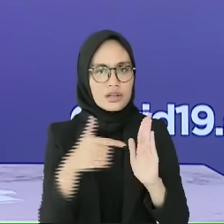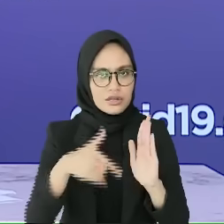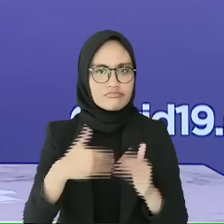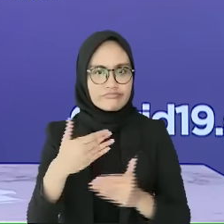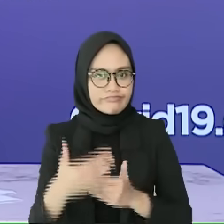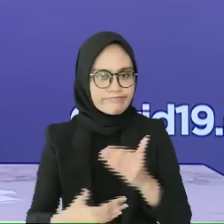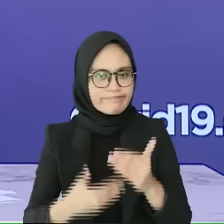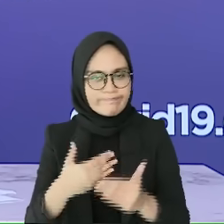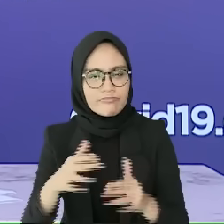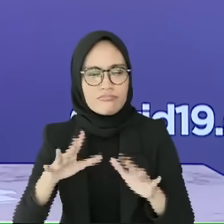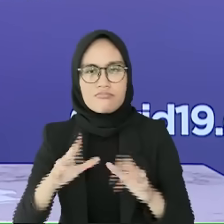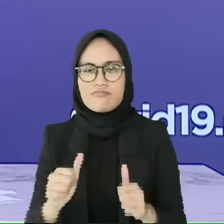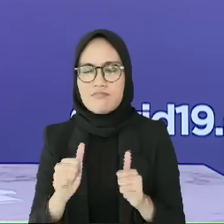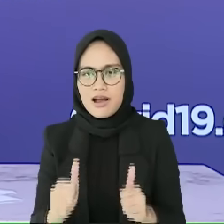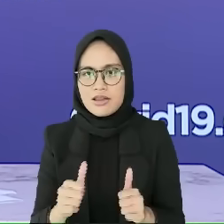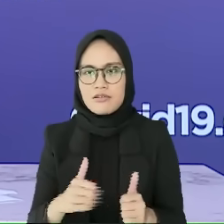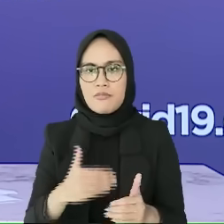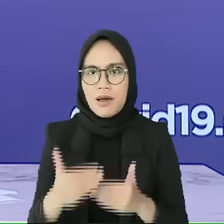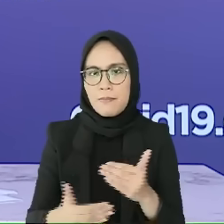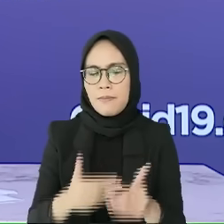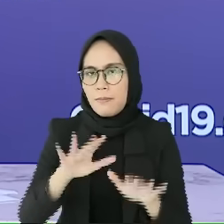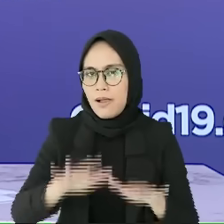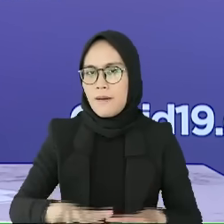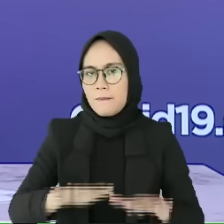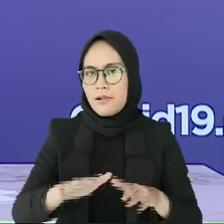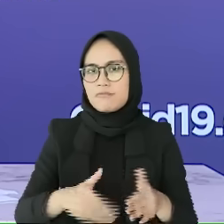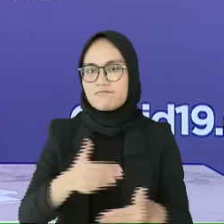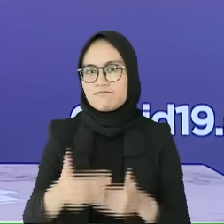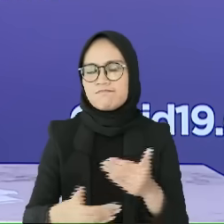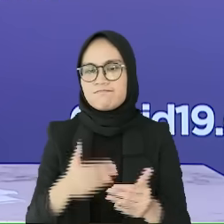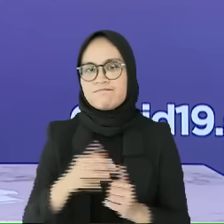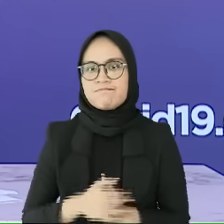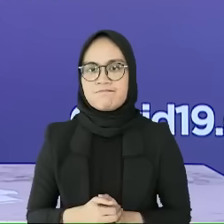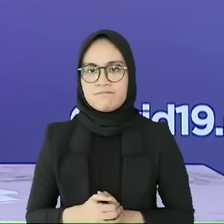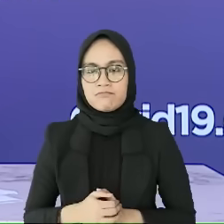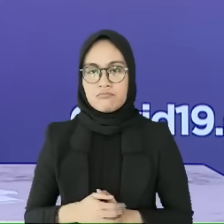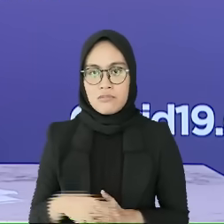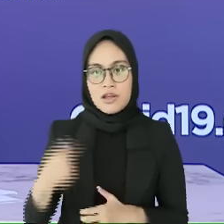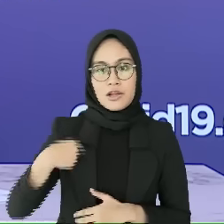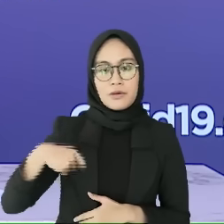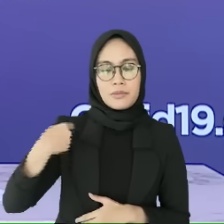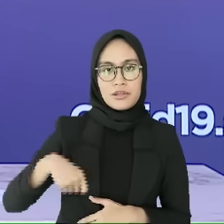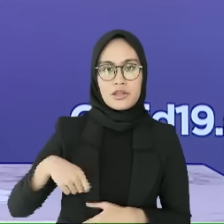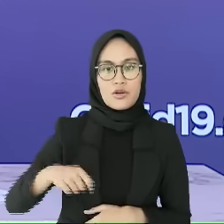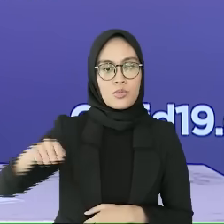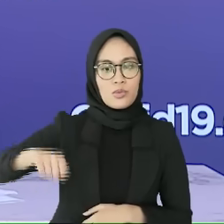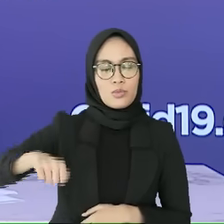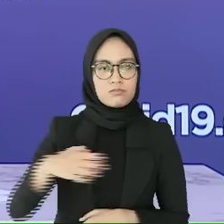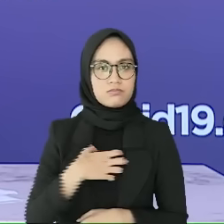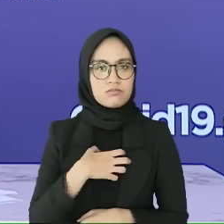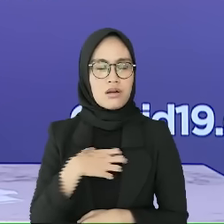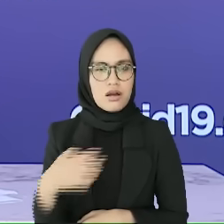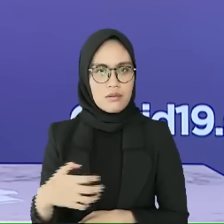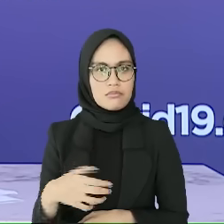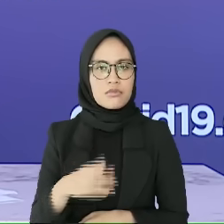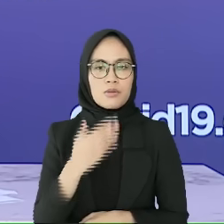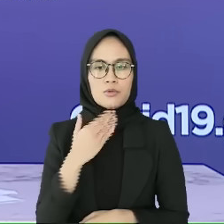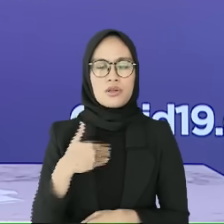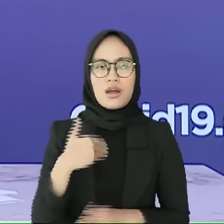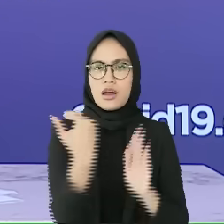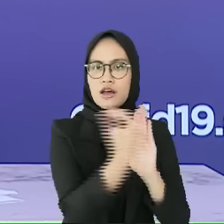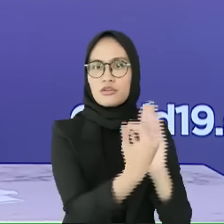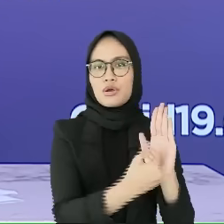Selain itu, Menteri Hukum dan HAM juga memiliki kewenangan untuk melarang dan menolak masuk orang asing dari